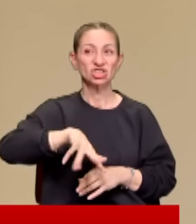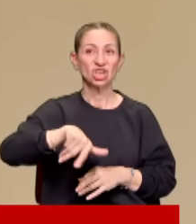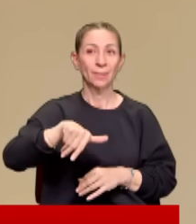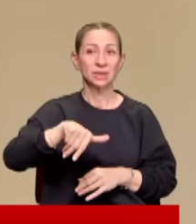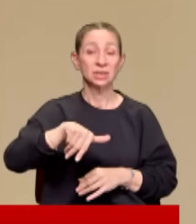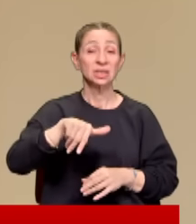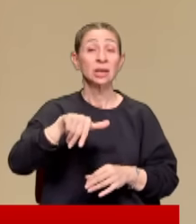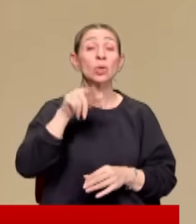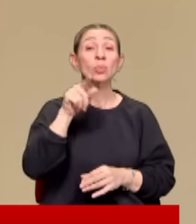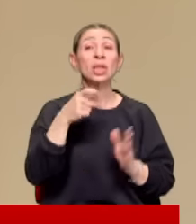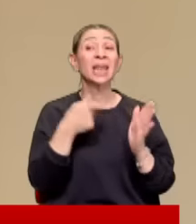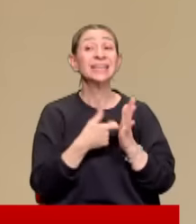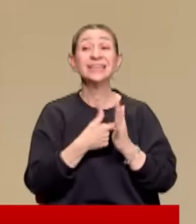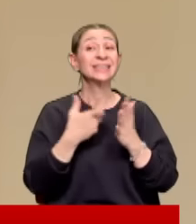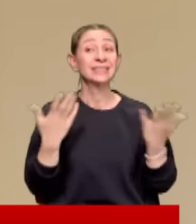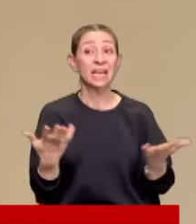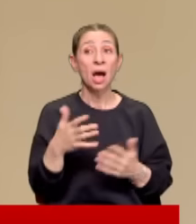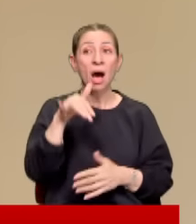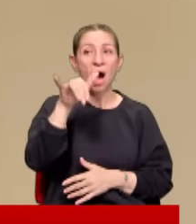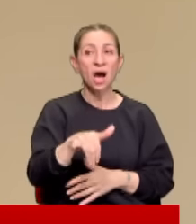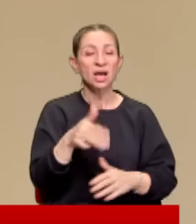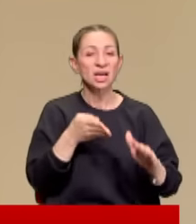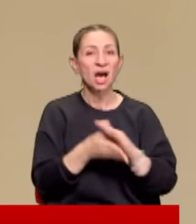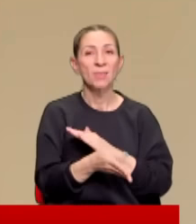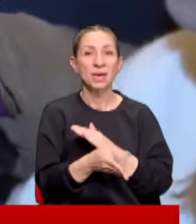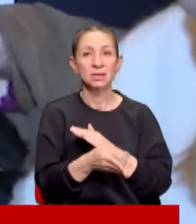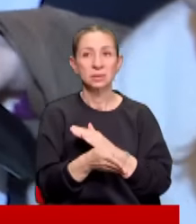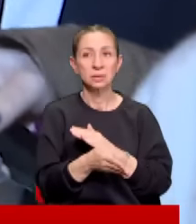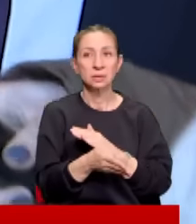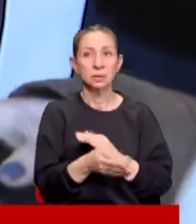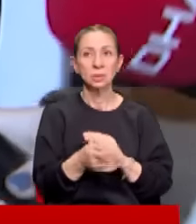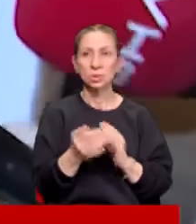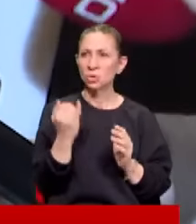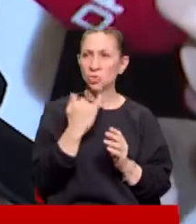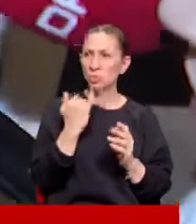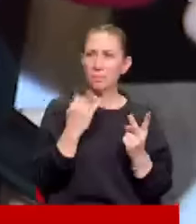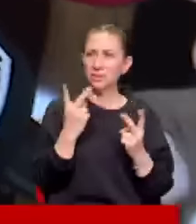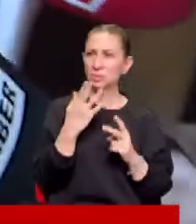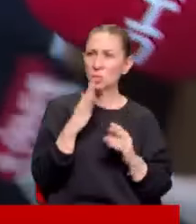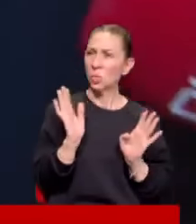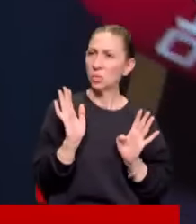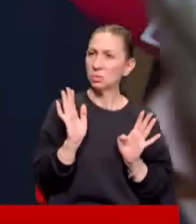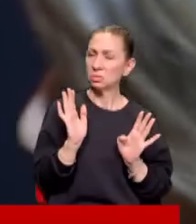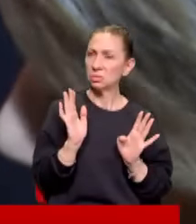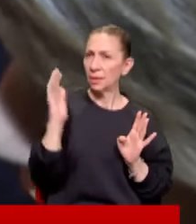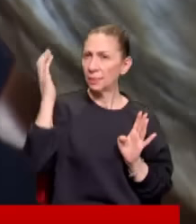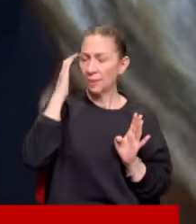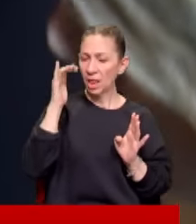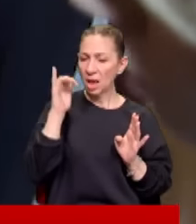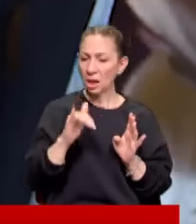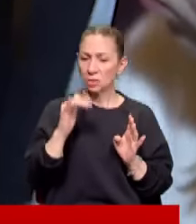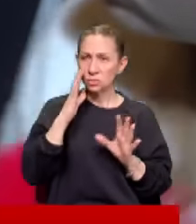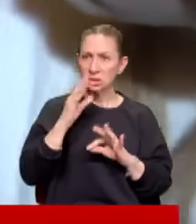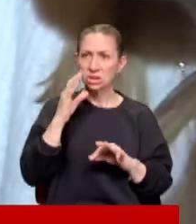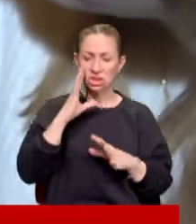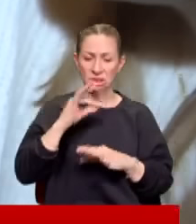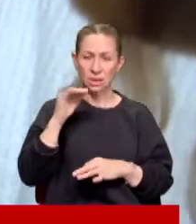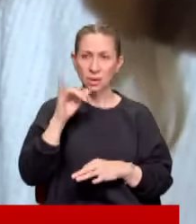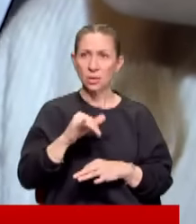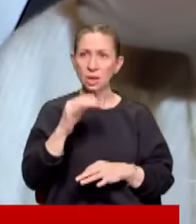çalmaktır. Bunun adı hakka girmektir. Torpil mesajları falan yok. Temel hak ve hürriyetler, kişi hak ve